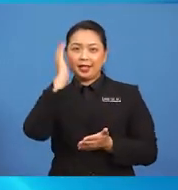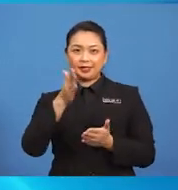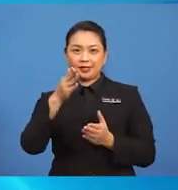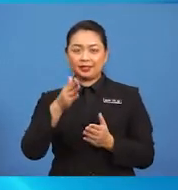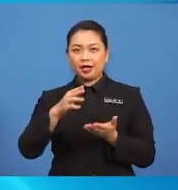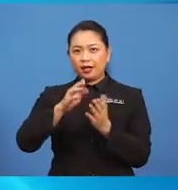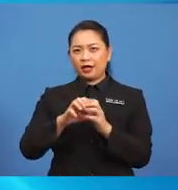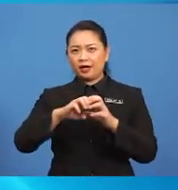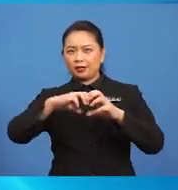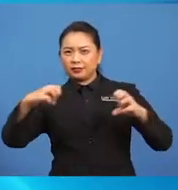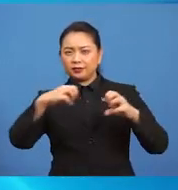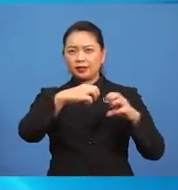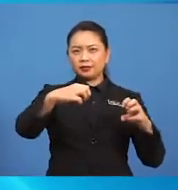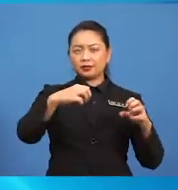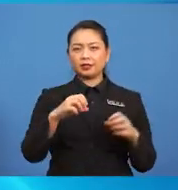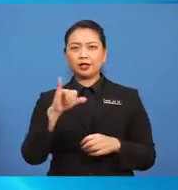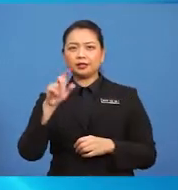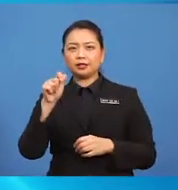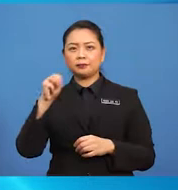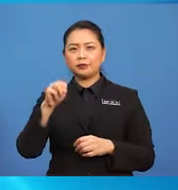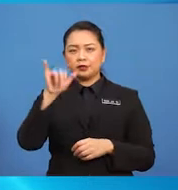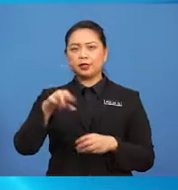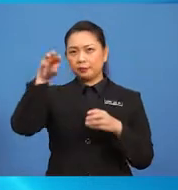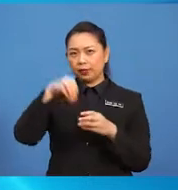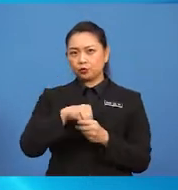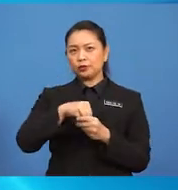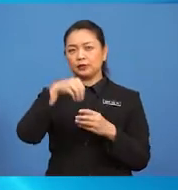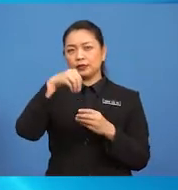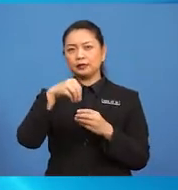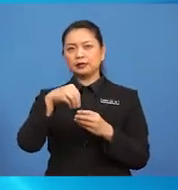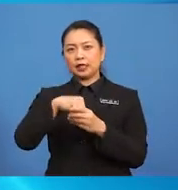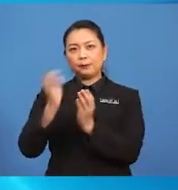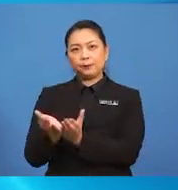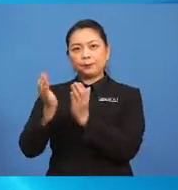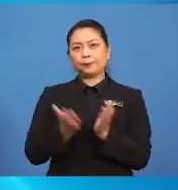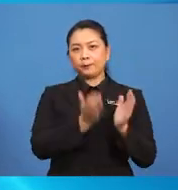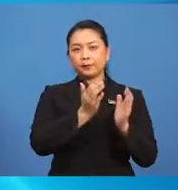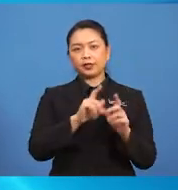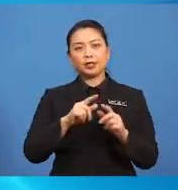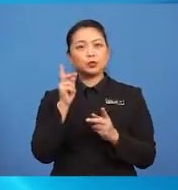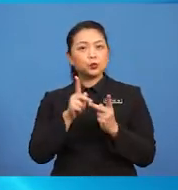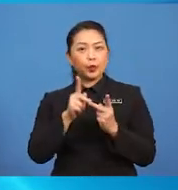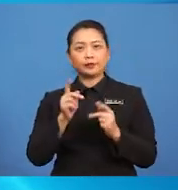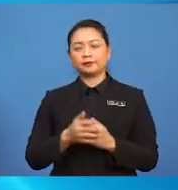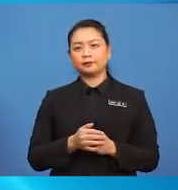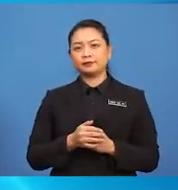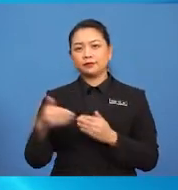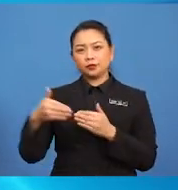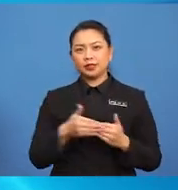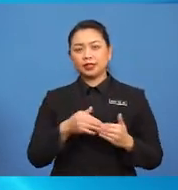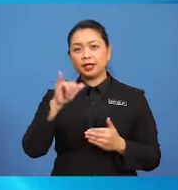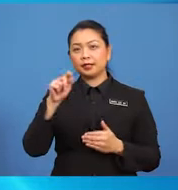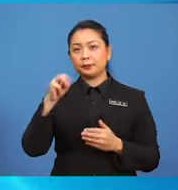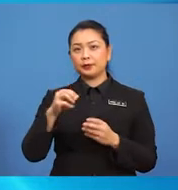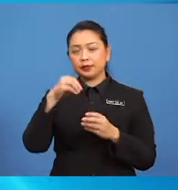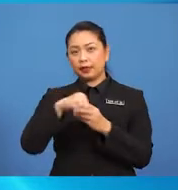akan mengasingkan item-item dan dimasukkan dalam baldi yang sesuai. Seterusnya,